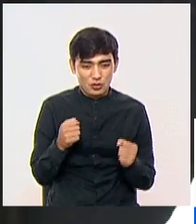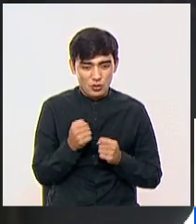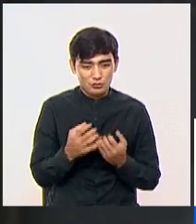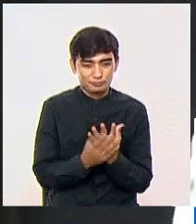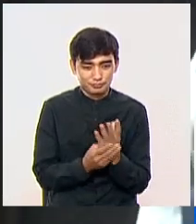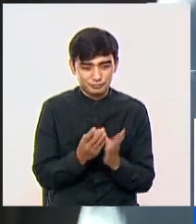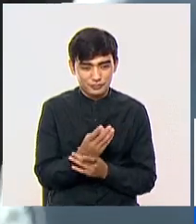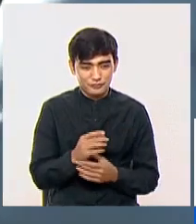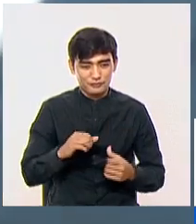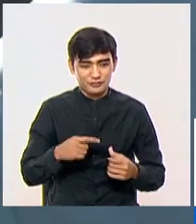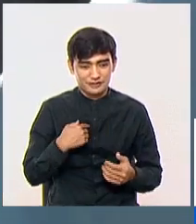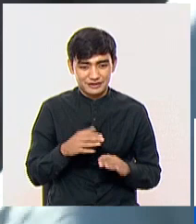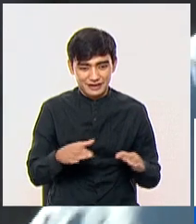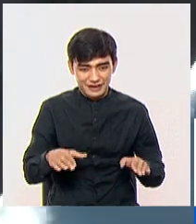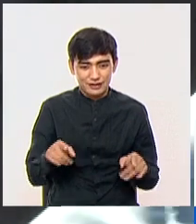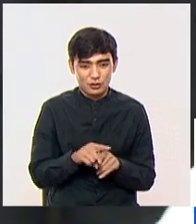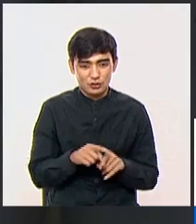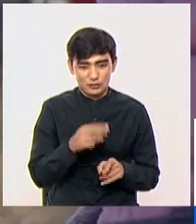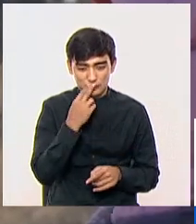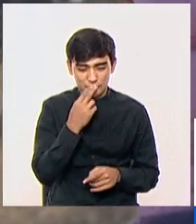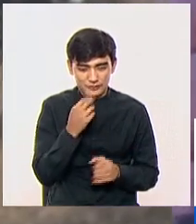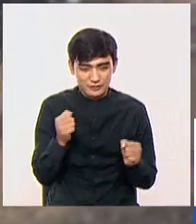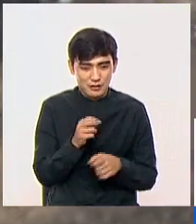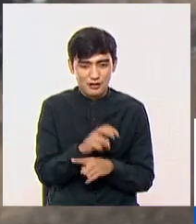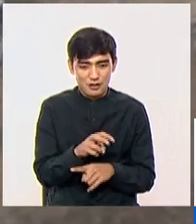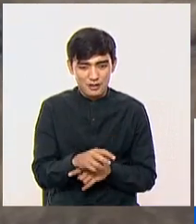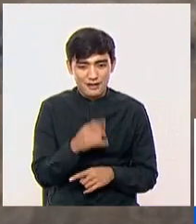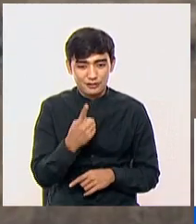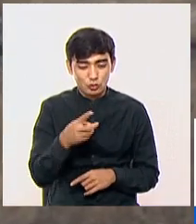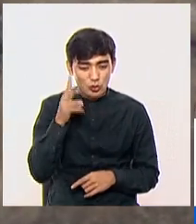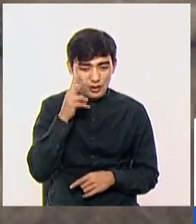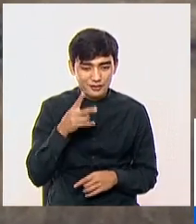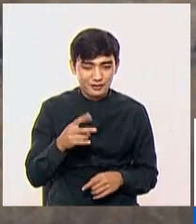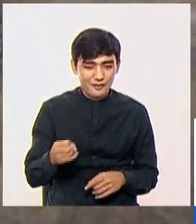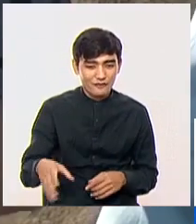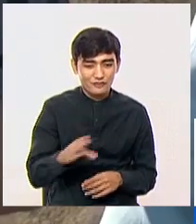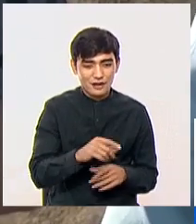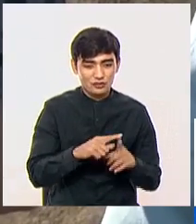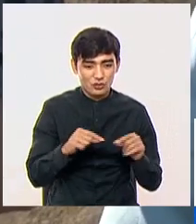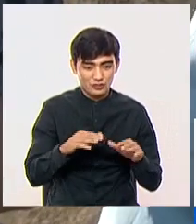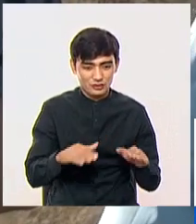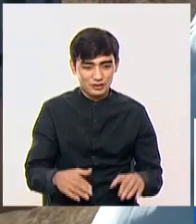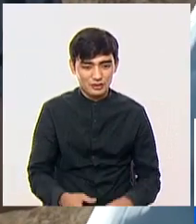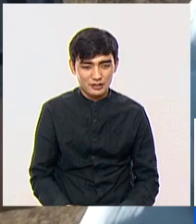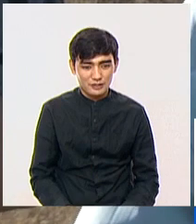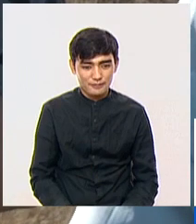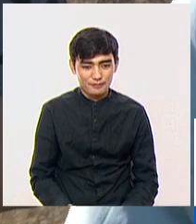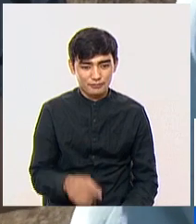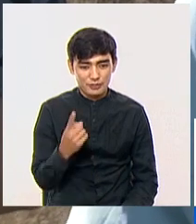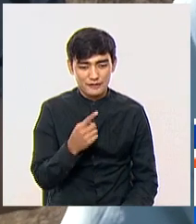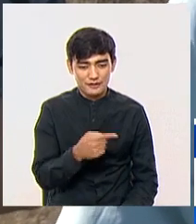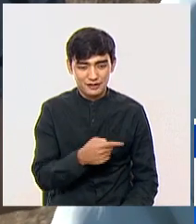сидим, всю жизнь наши дети с соплями зимой ходят. Один туалет на всю школу, на первом